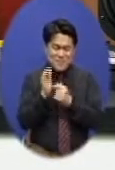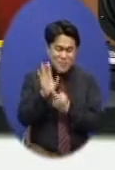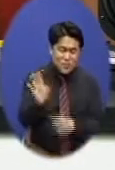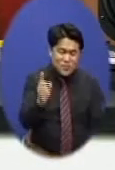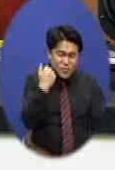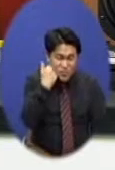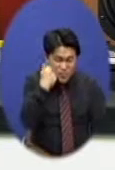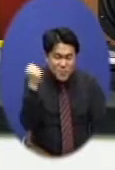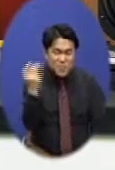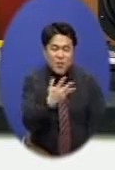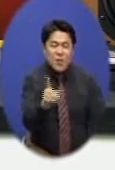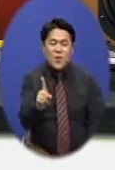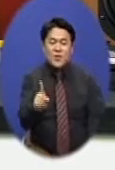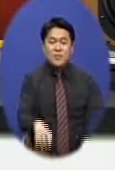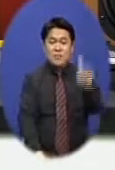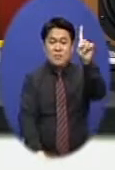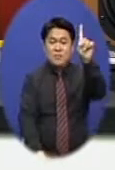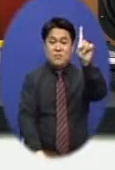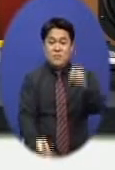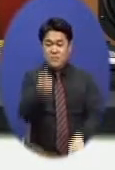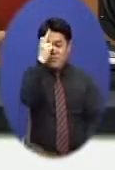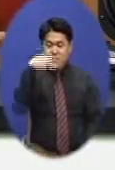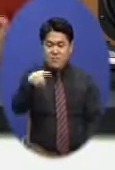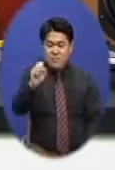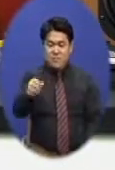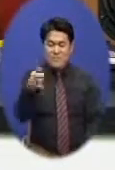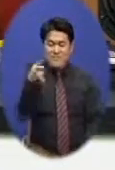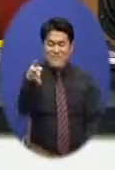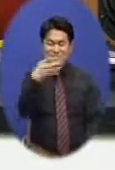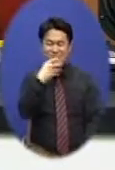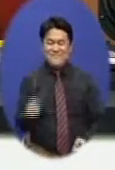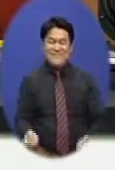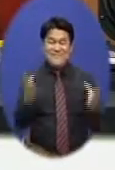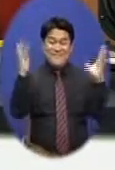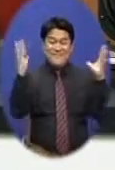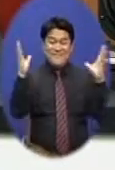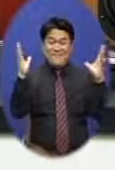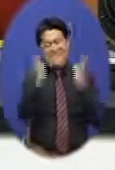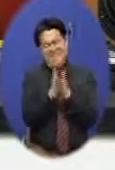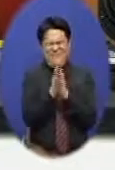네, 참가번호 1번! 최성래님 축하합니다.